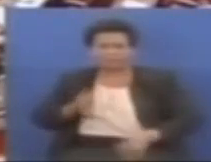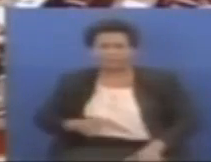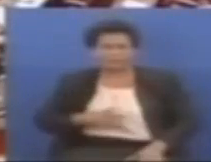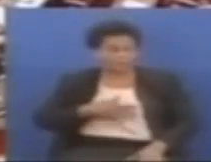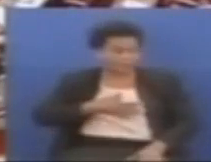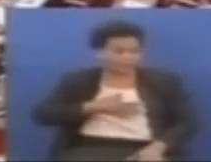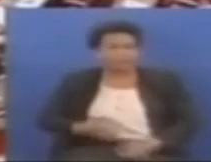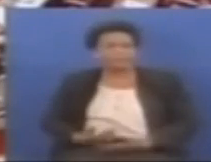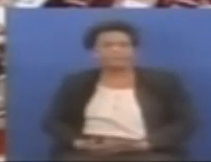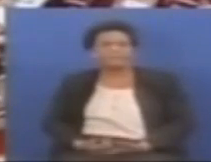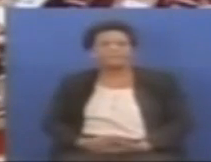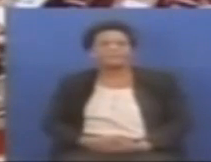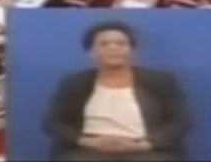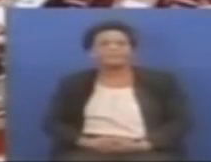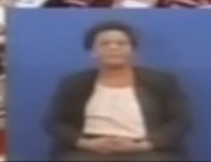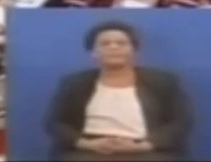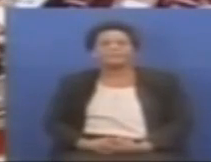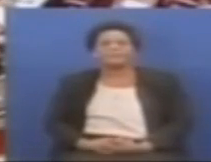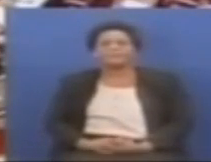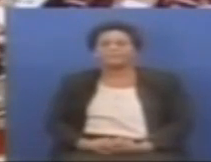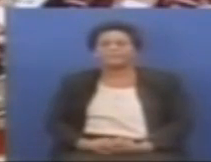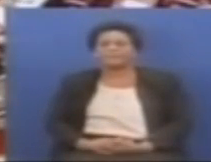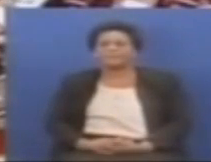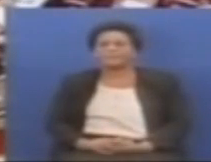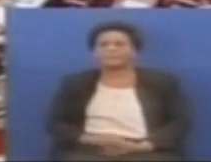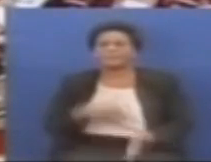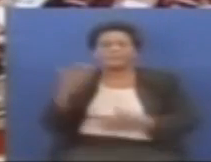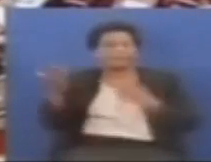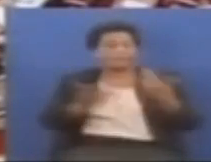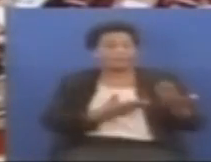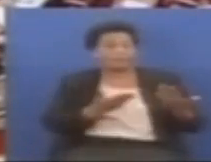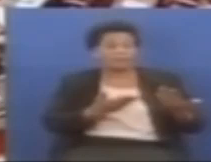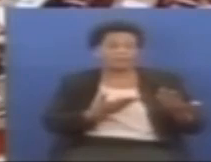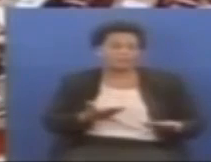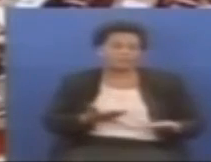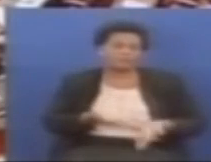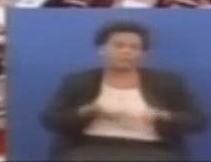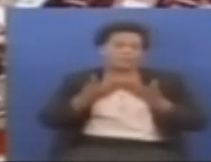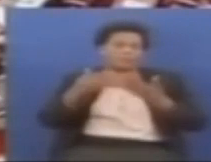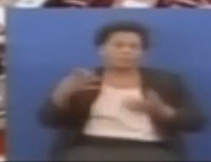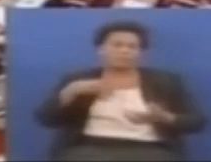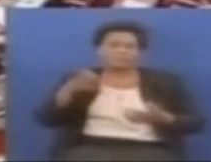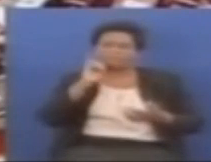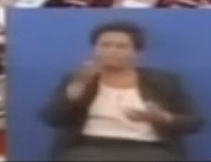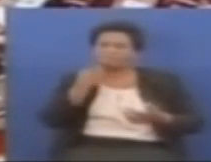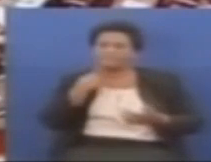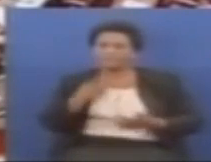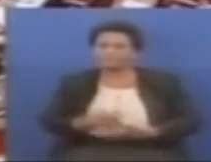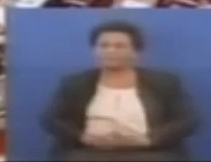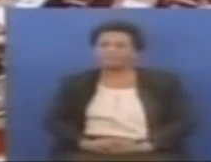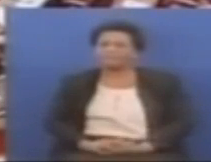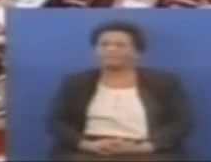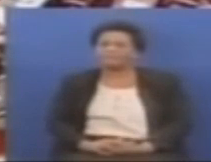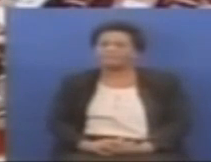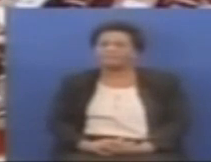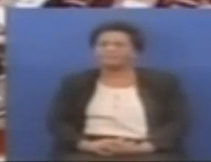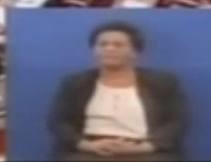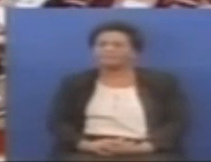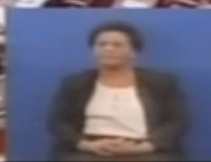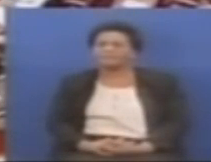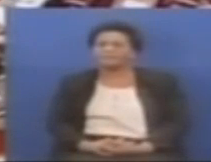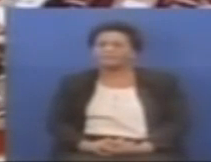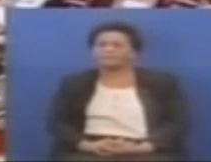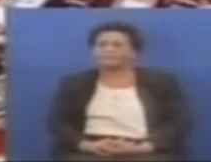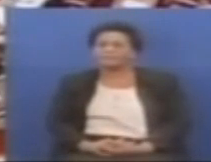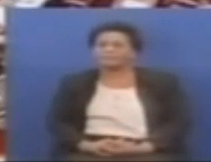Majibu ya maswali hayo kutoka kwa mbunge wa Ukerewe, Mheshimiwa Naibu Waziri Mavunde, tafadhali.